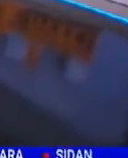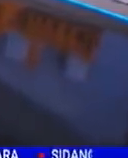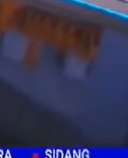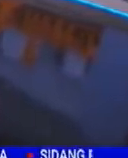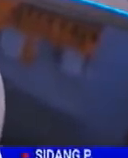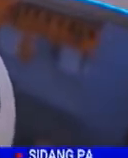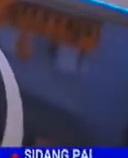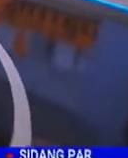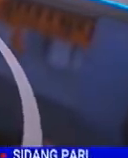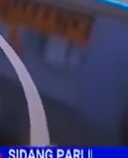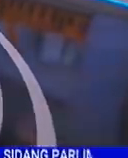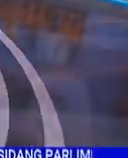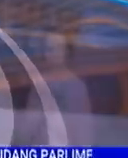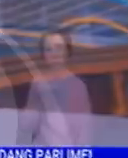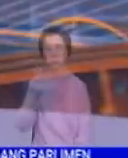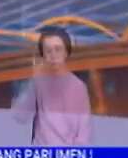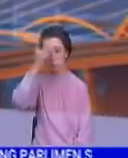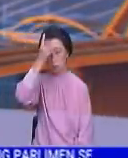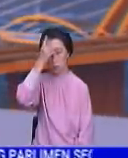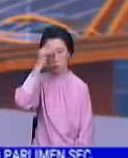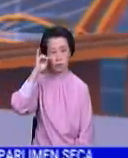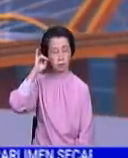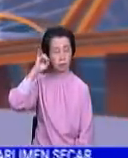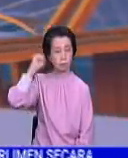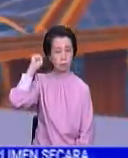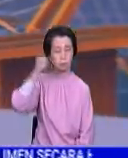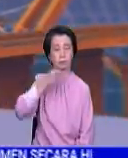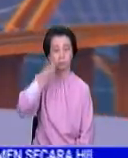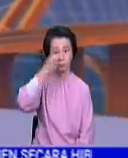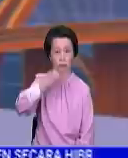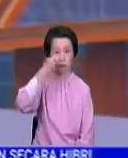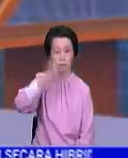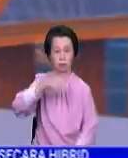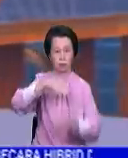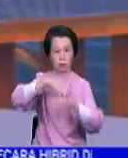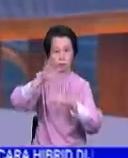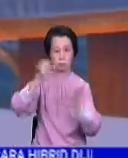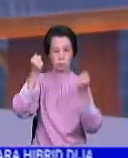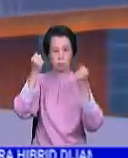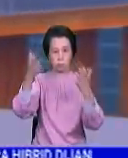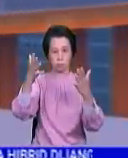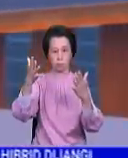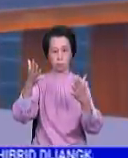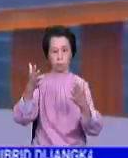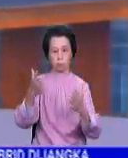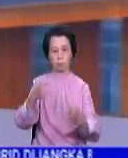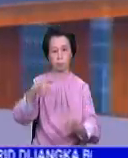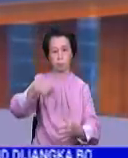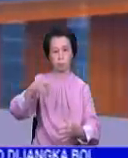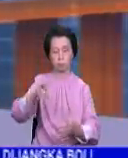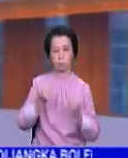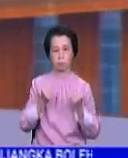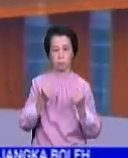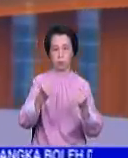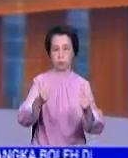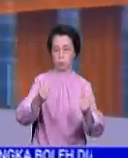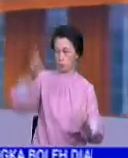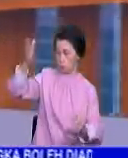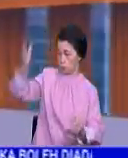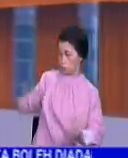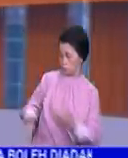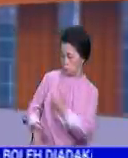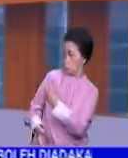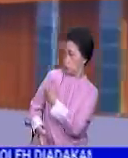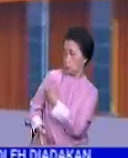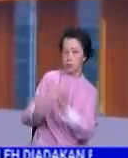Sabah, Menteri Kanan Pertahanan Datuk Seri Ismail Sabri Yaakob berkata, lebih banyak PPV secara pandu lalu akan diwujudkan